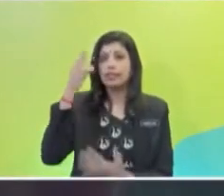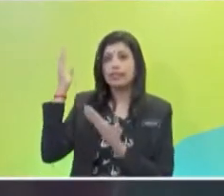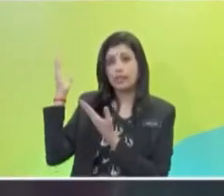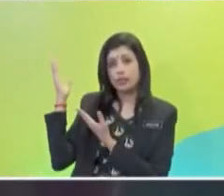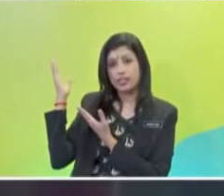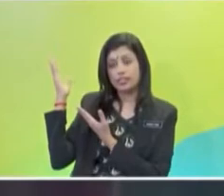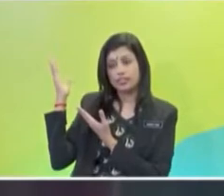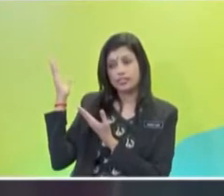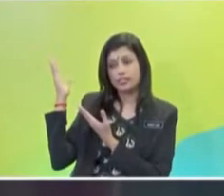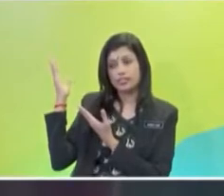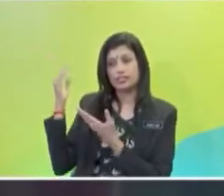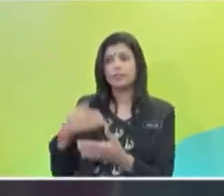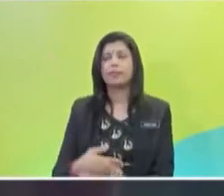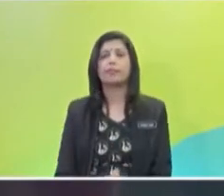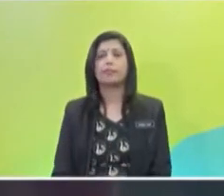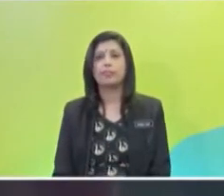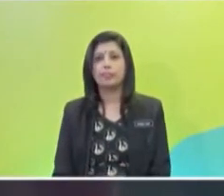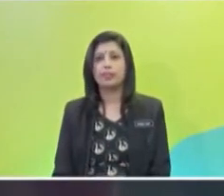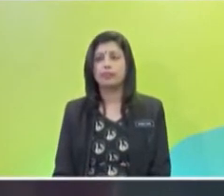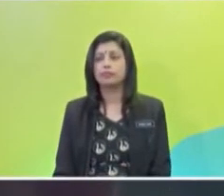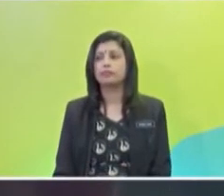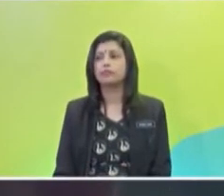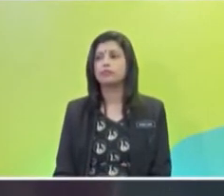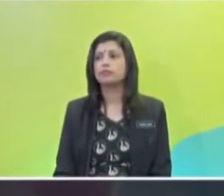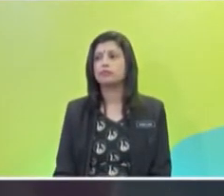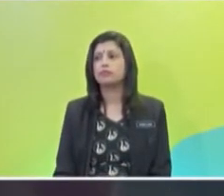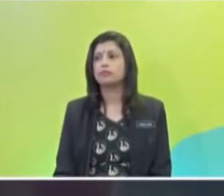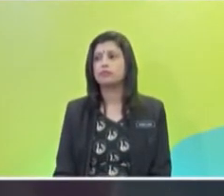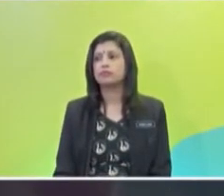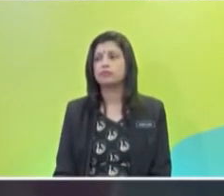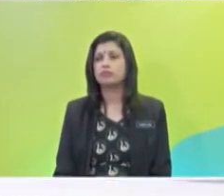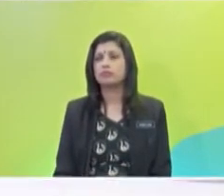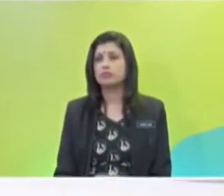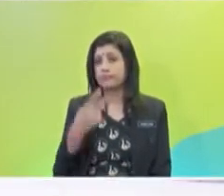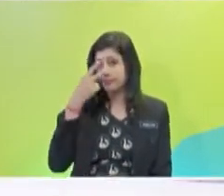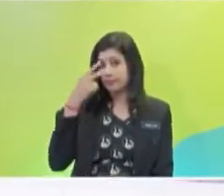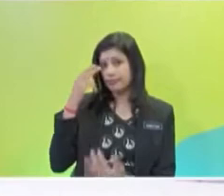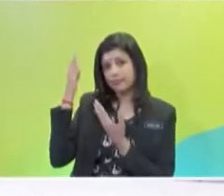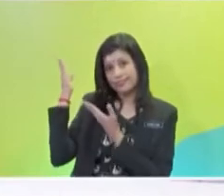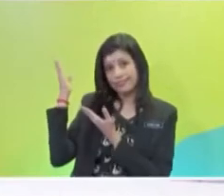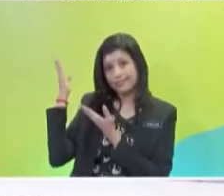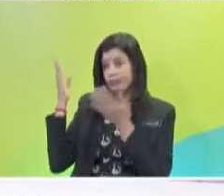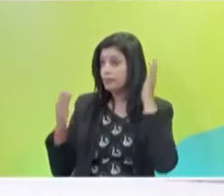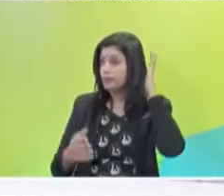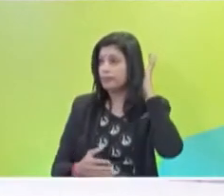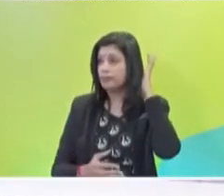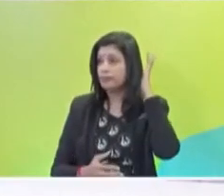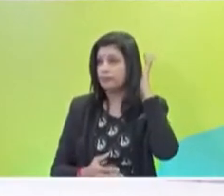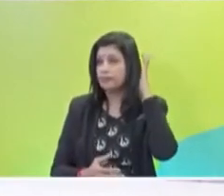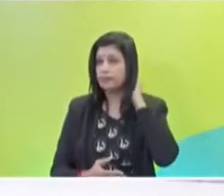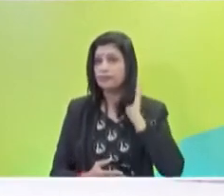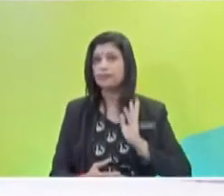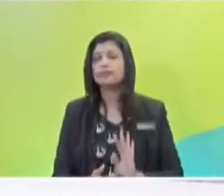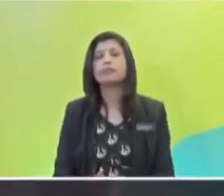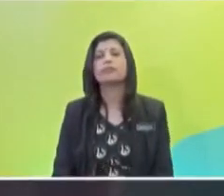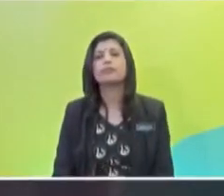menu yang terdapat di kafe cikgu. Okay, boleh saya buka? Okey, kalau dah Abang Din dah bersedia, murid-murid dah bersedia, jom